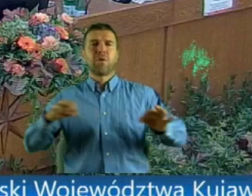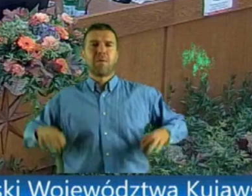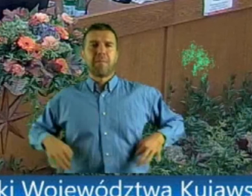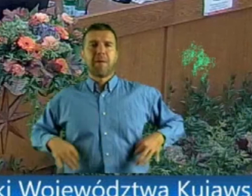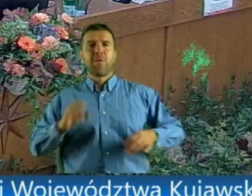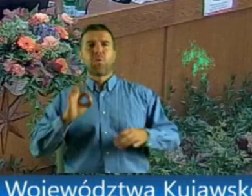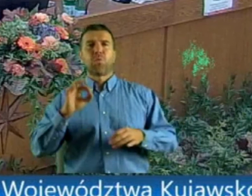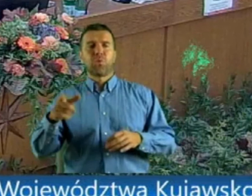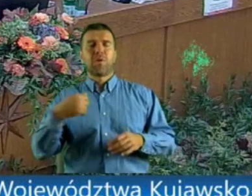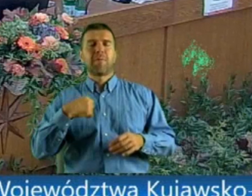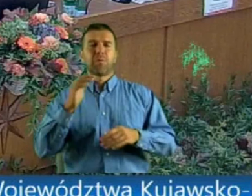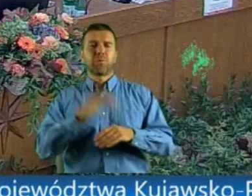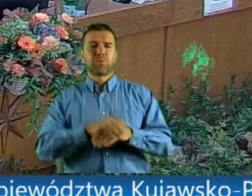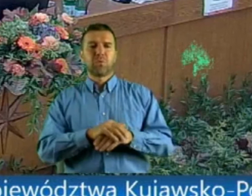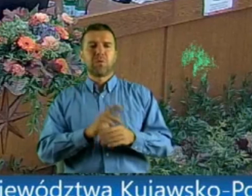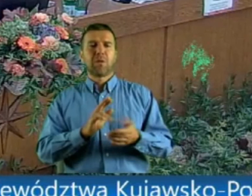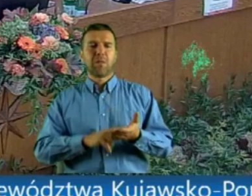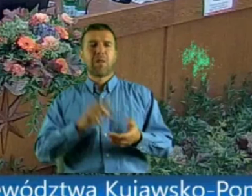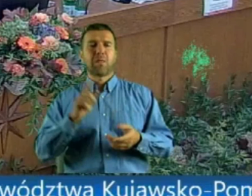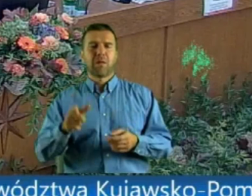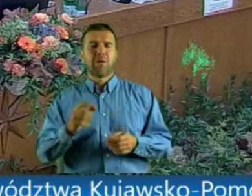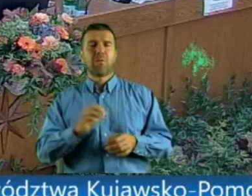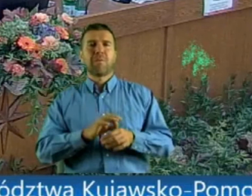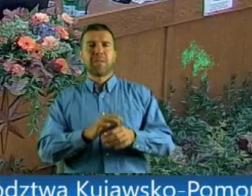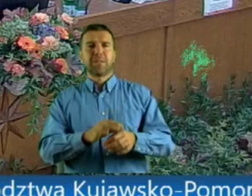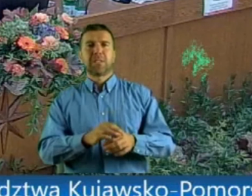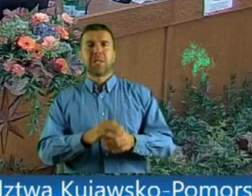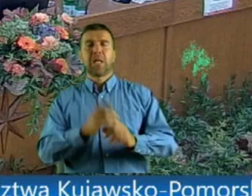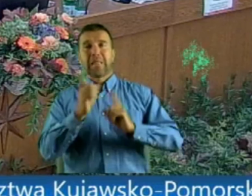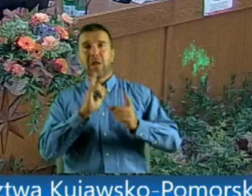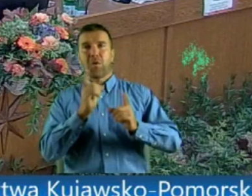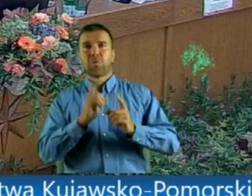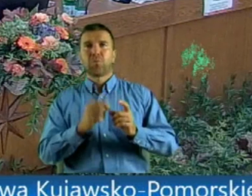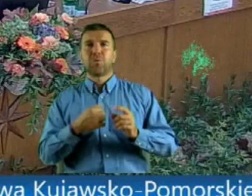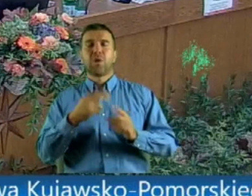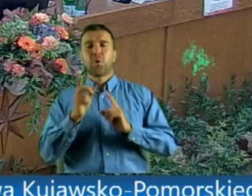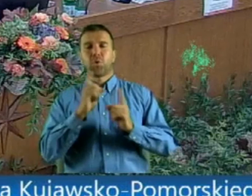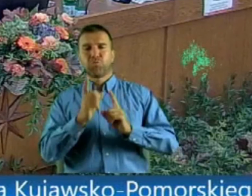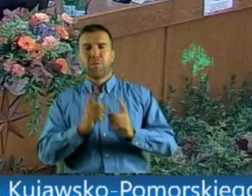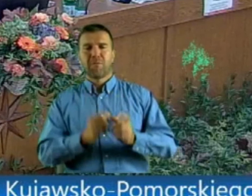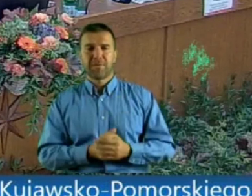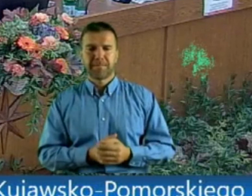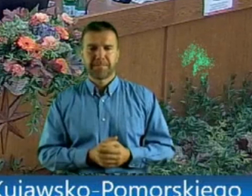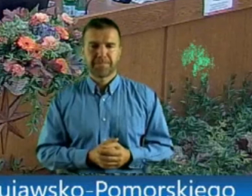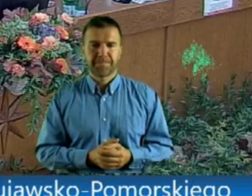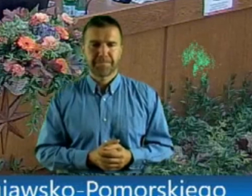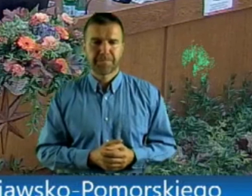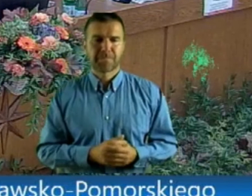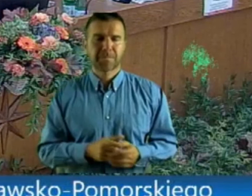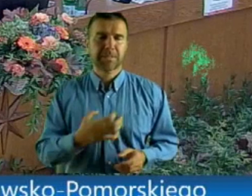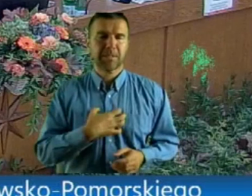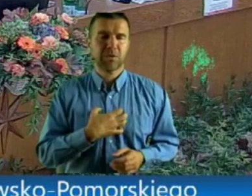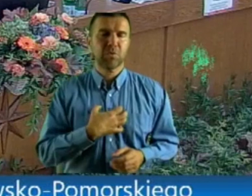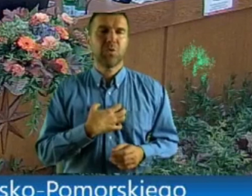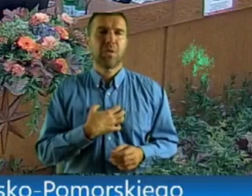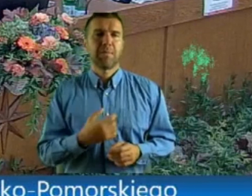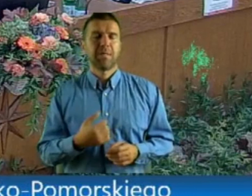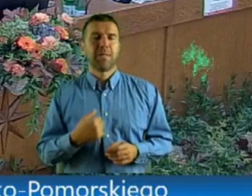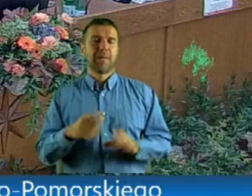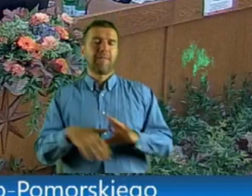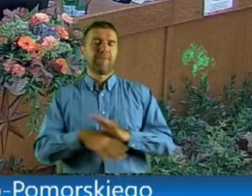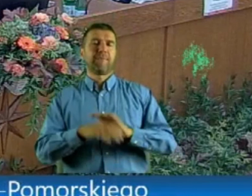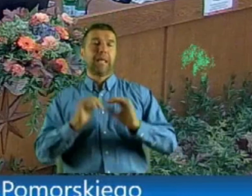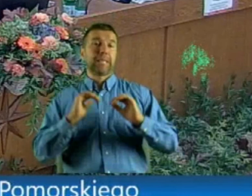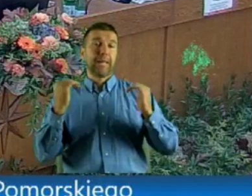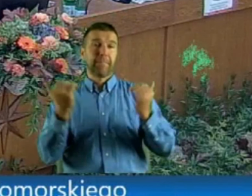żeby miał zgodę na taką prowadzenie takiego dialogu i takiej rozmowy z dyrektorami Kancelarii Sejmików,